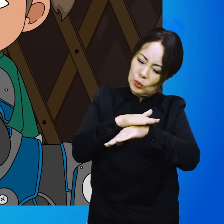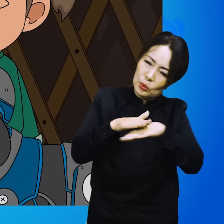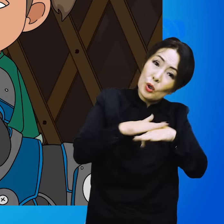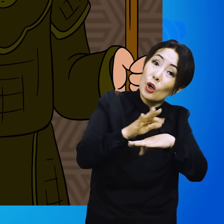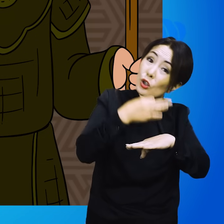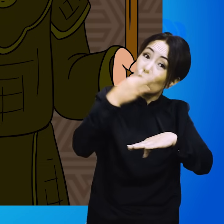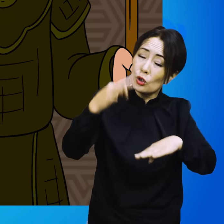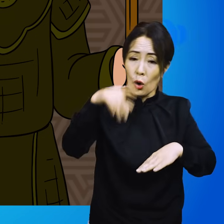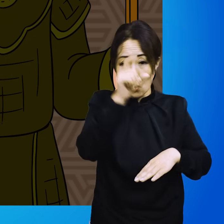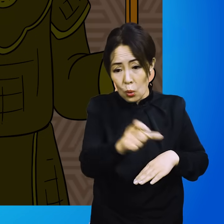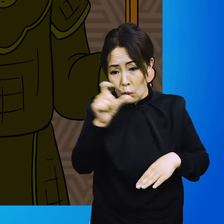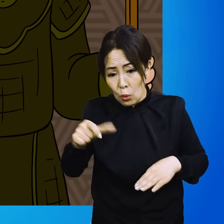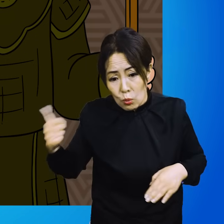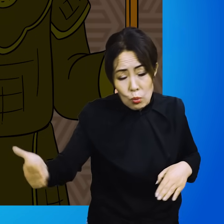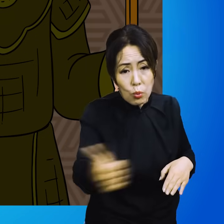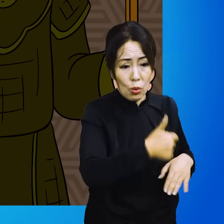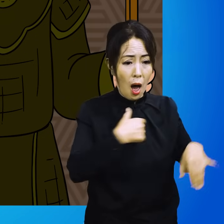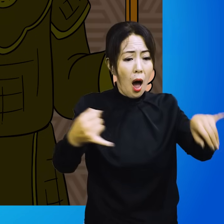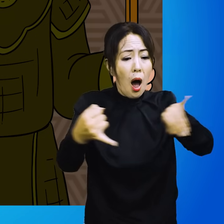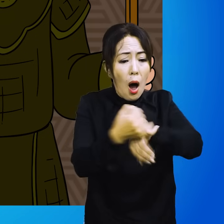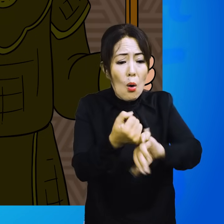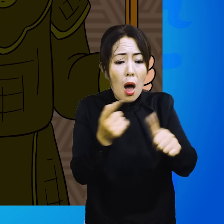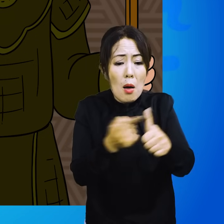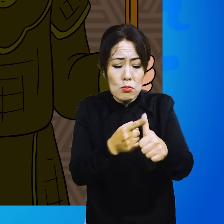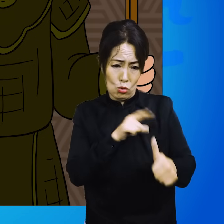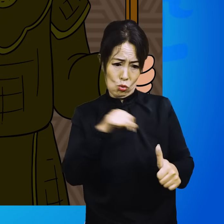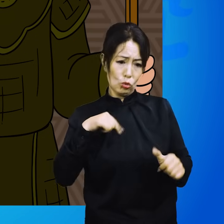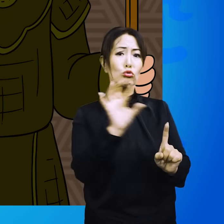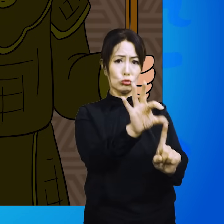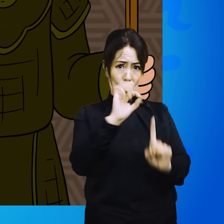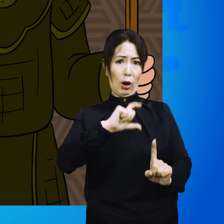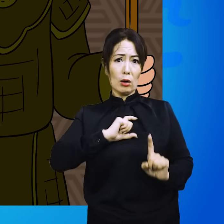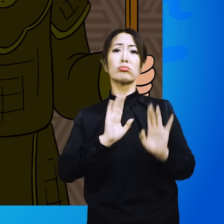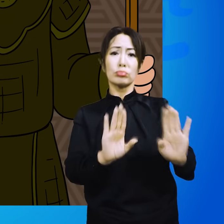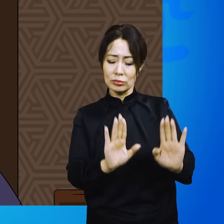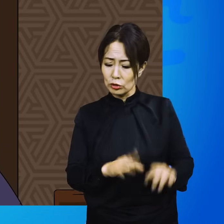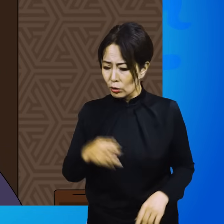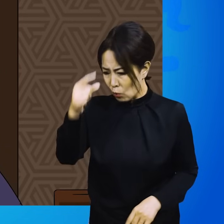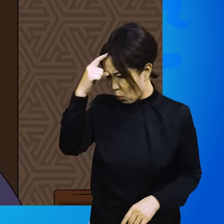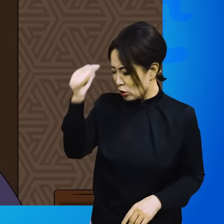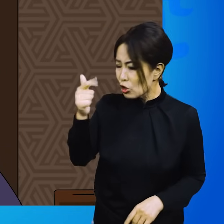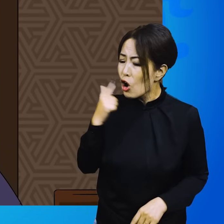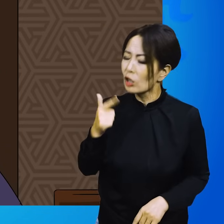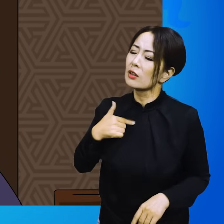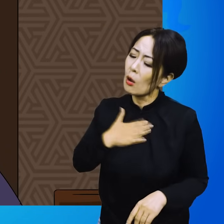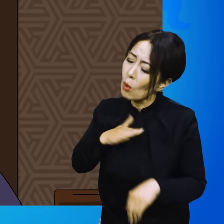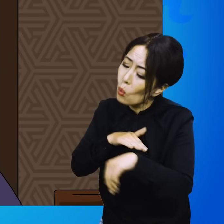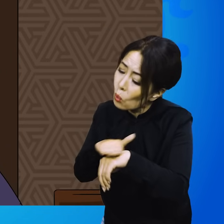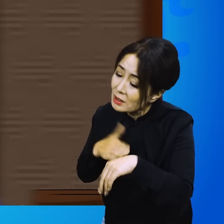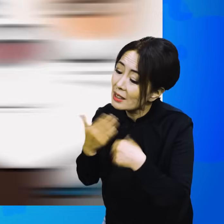хүнээ сонгох эрхтэй шүү дээ. Цэцэн бүсгүй минь чийч намайг өршөөгөөрэй.